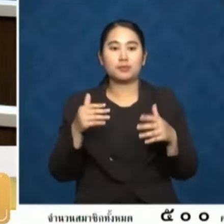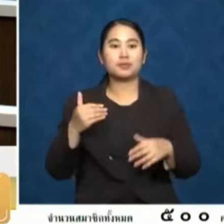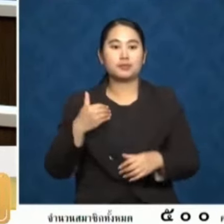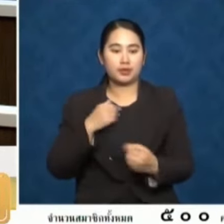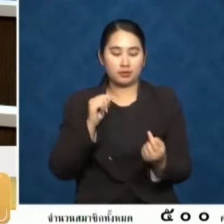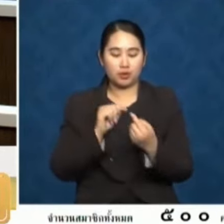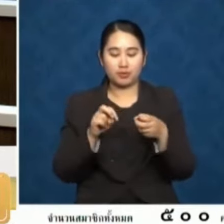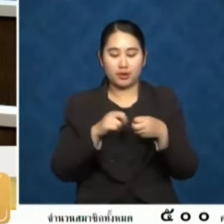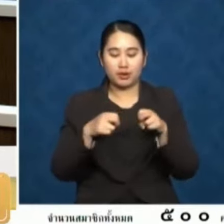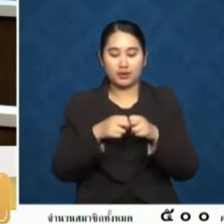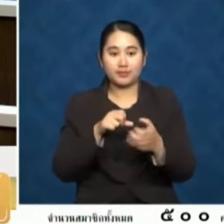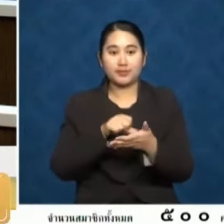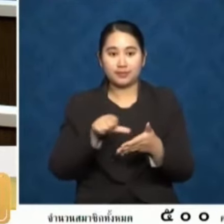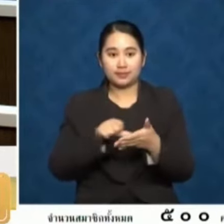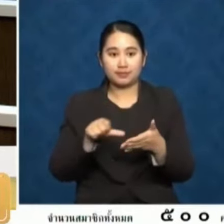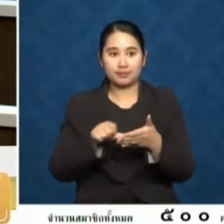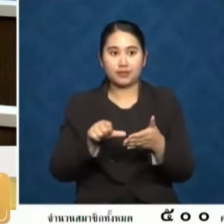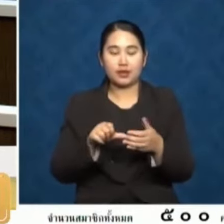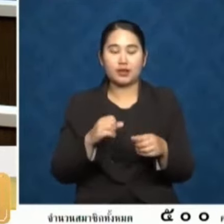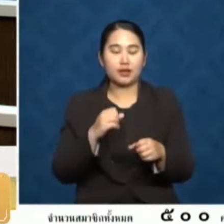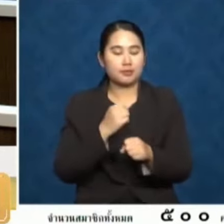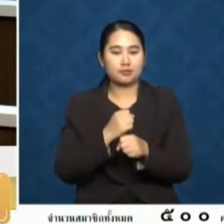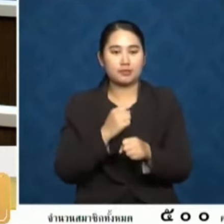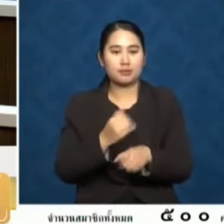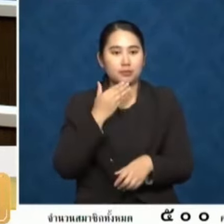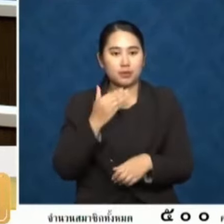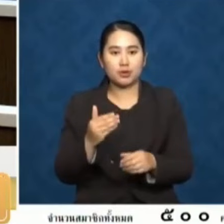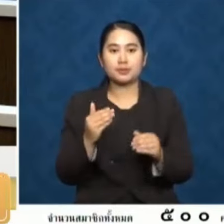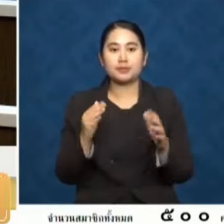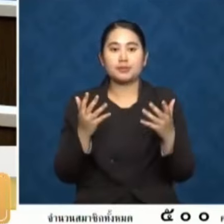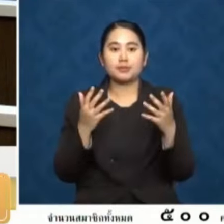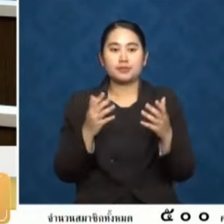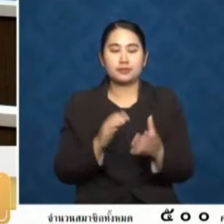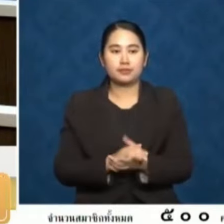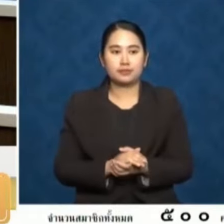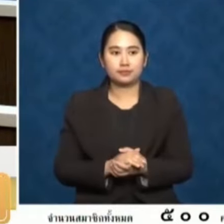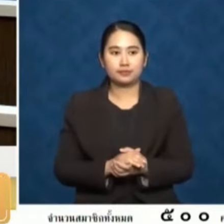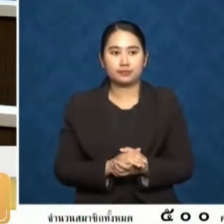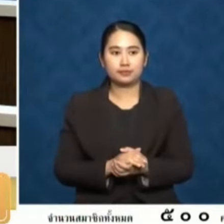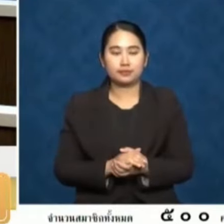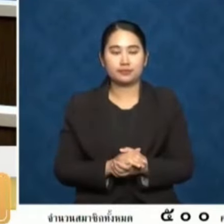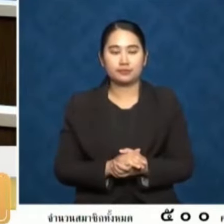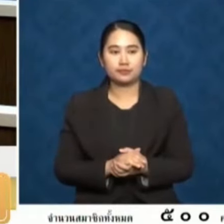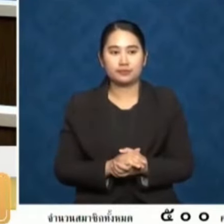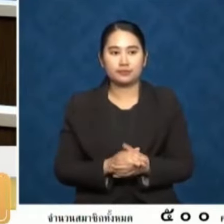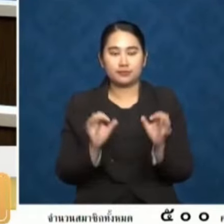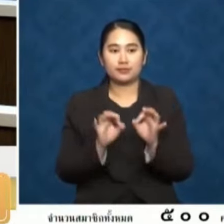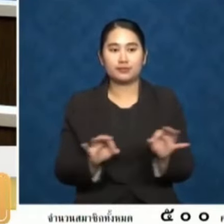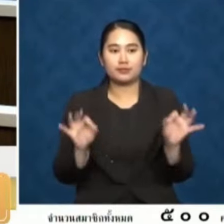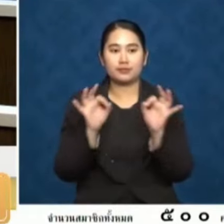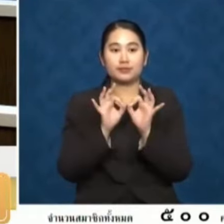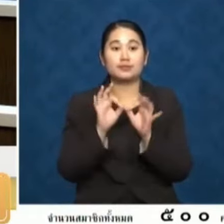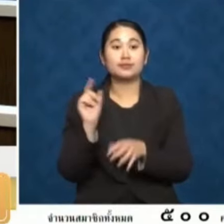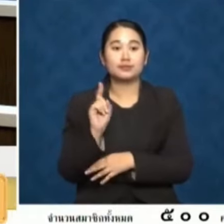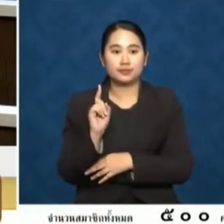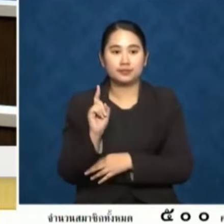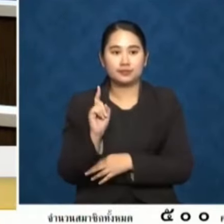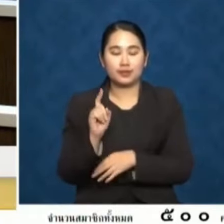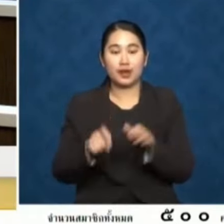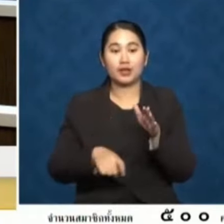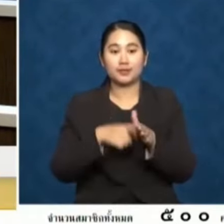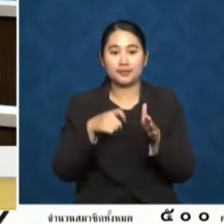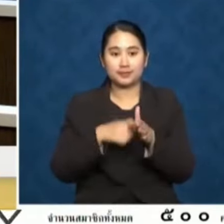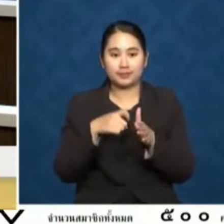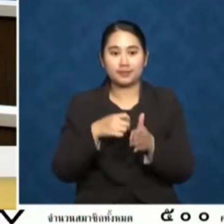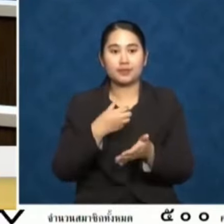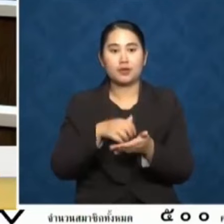การที่จะแก้ไขปัญหาเหล่านี้อย่างยั่งยืนนั้นสำคัญที่สุดครับสาเหตุสำคัญ